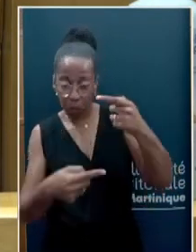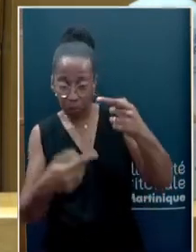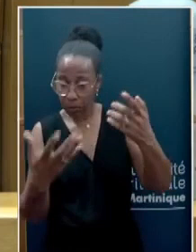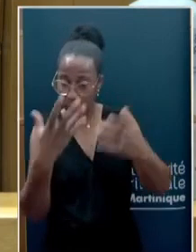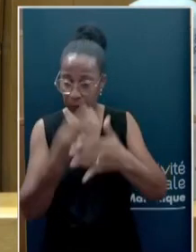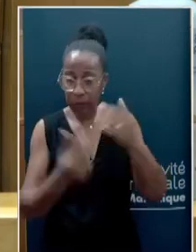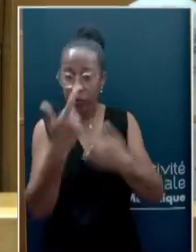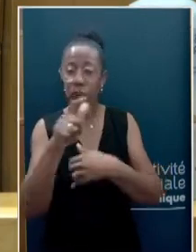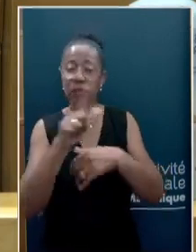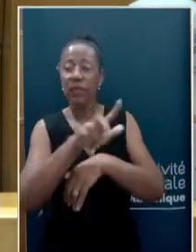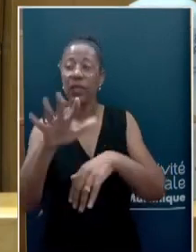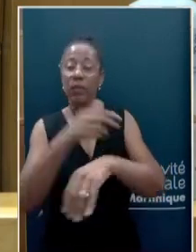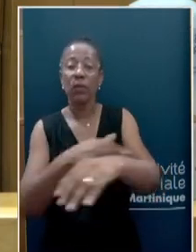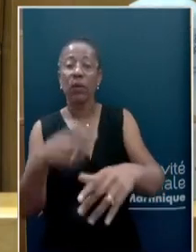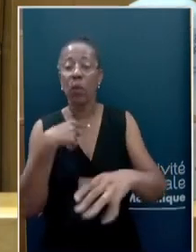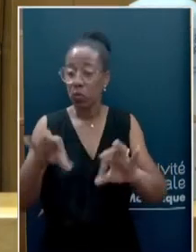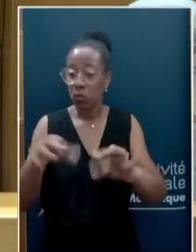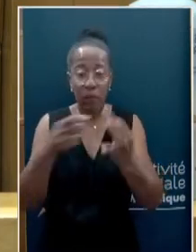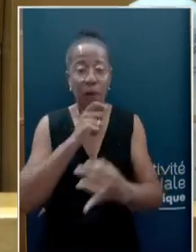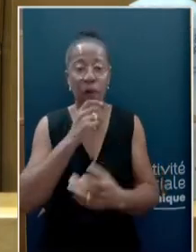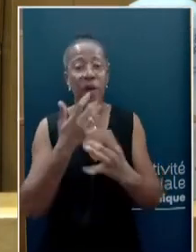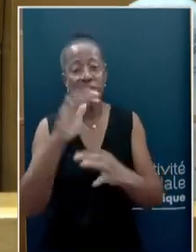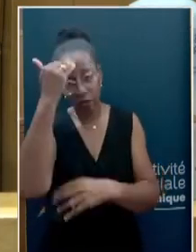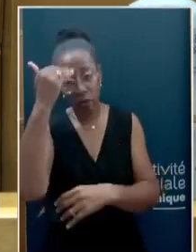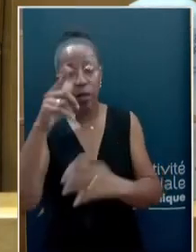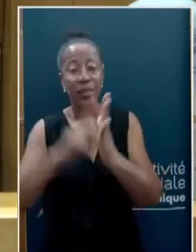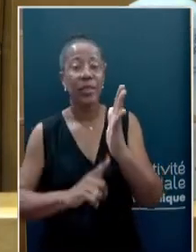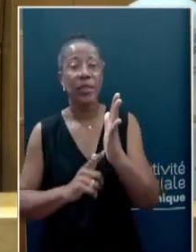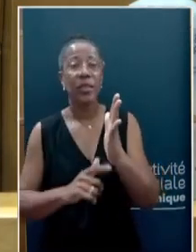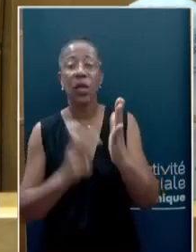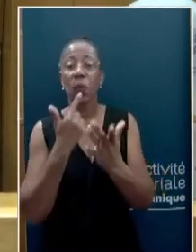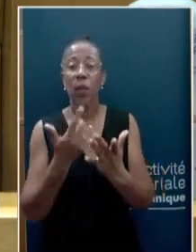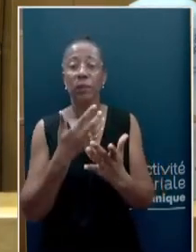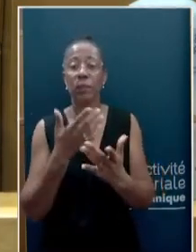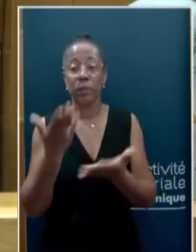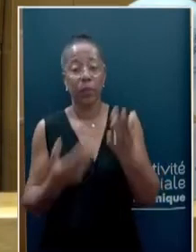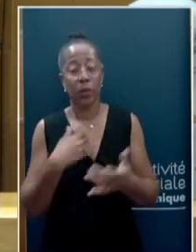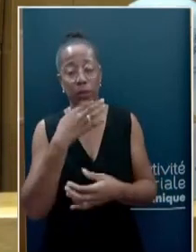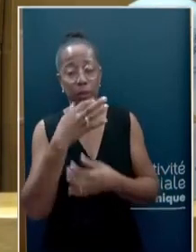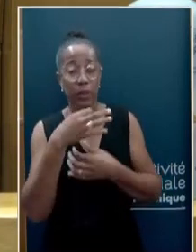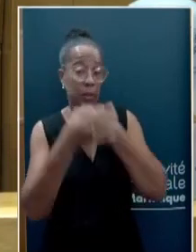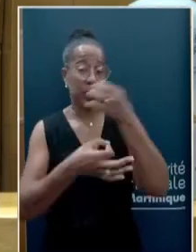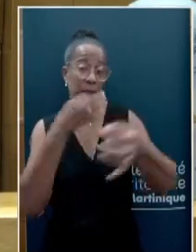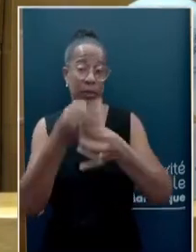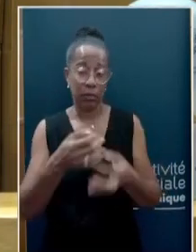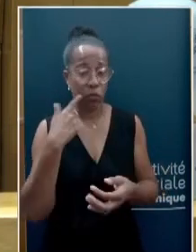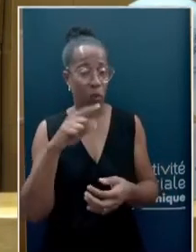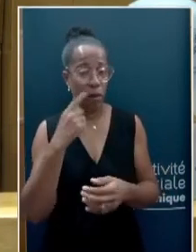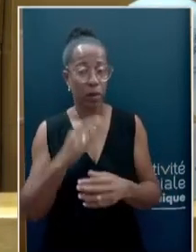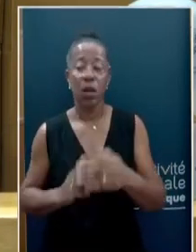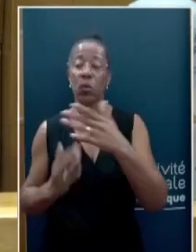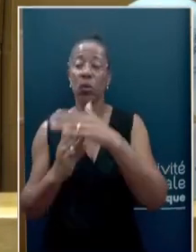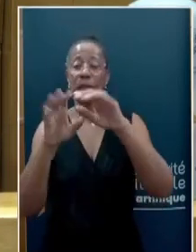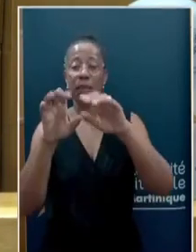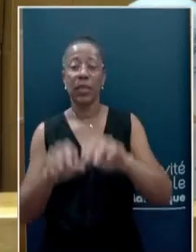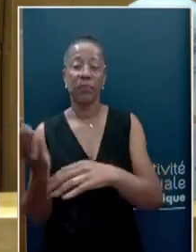encore trouvé. J'aurais bien avoir la liste précisément de ce que l'on avance, parce que je vois que les comptes administratifs que vous avez